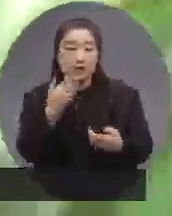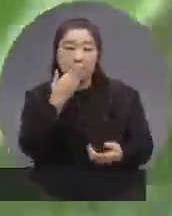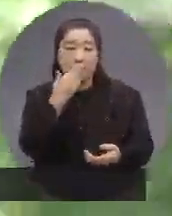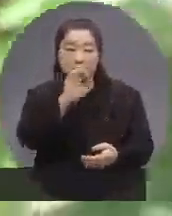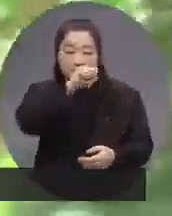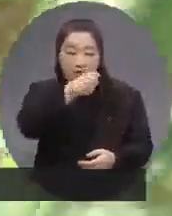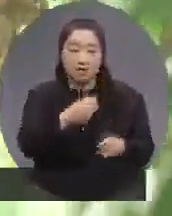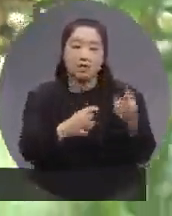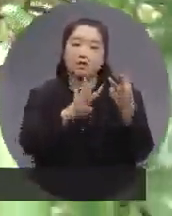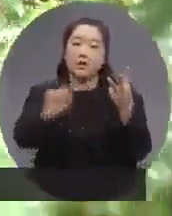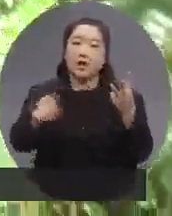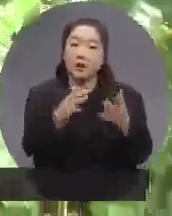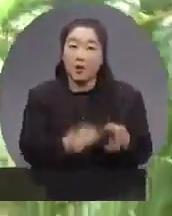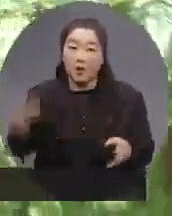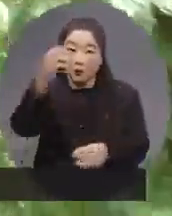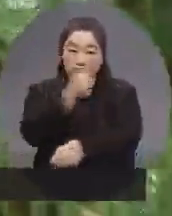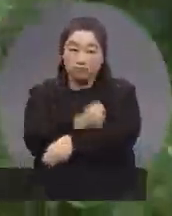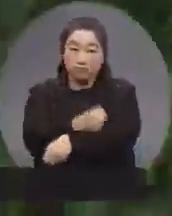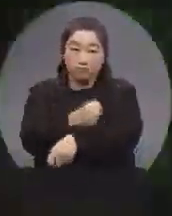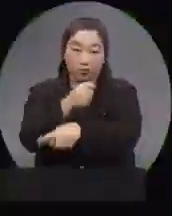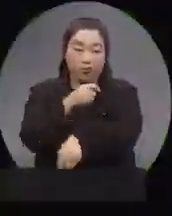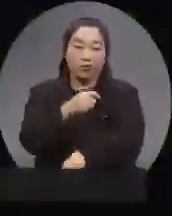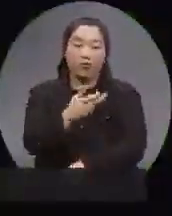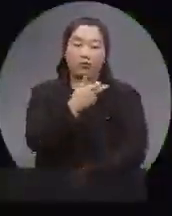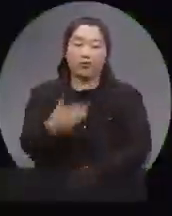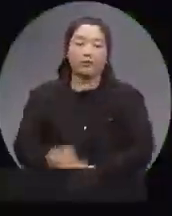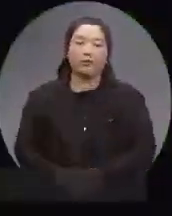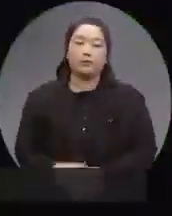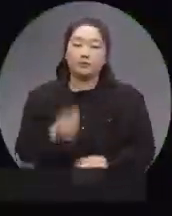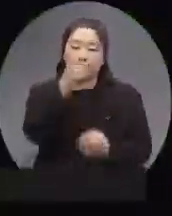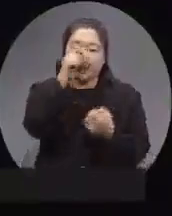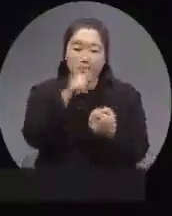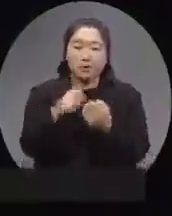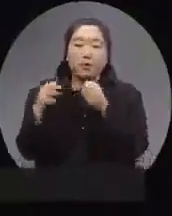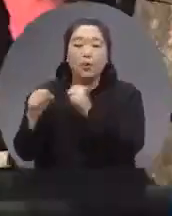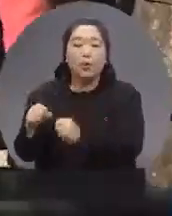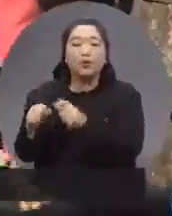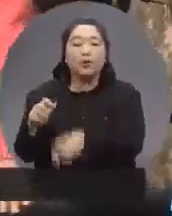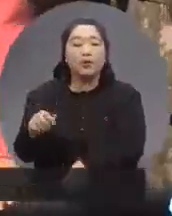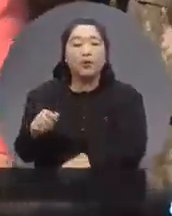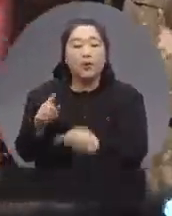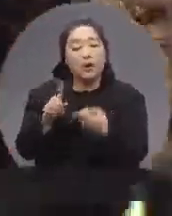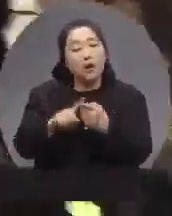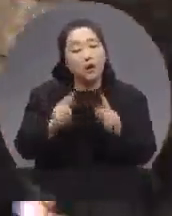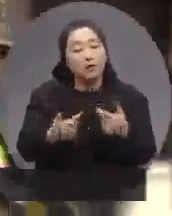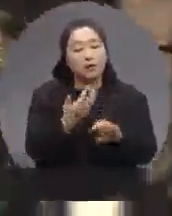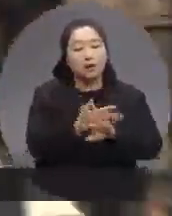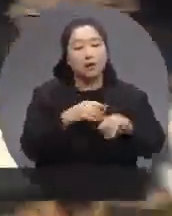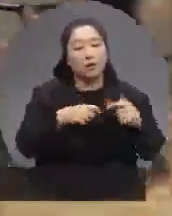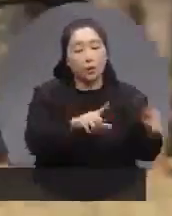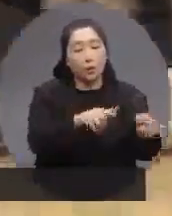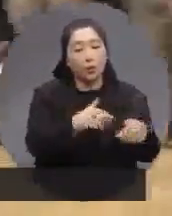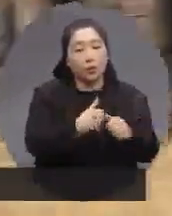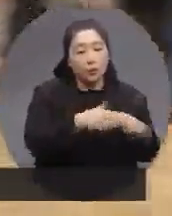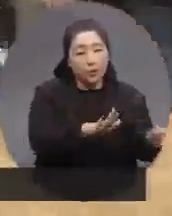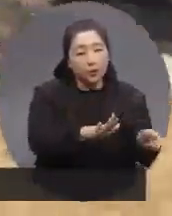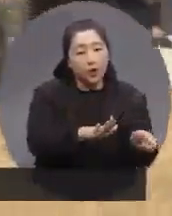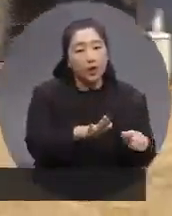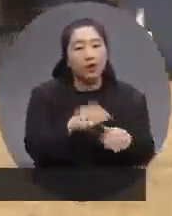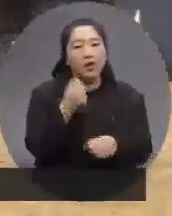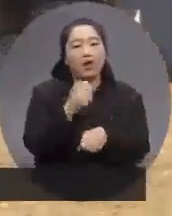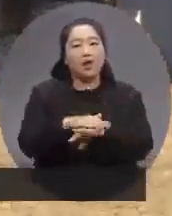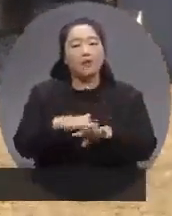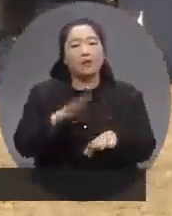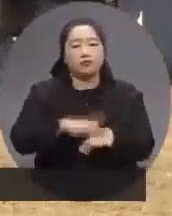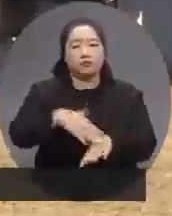예산을 3배 올리는 데 기여한 달관이. 정든 부대에 남을 수 있을지 타지에서 여생을 보낼지는 육군